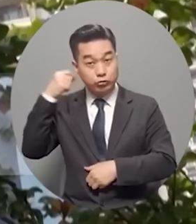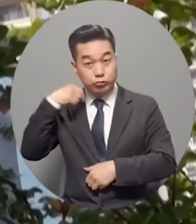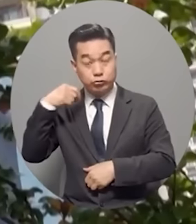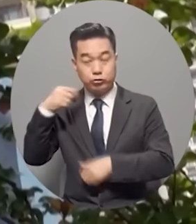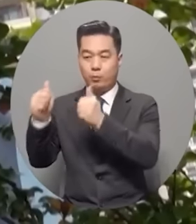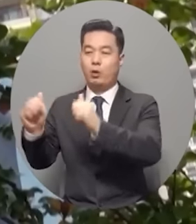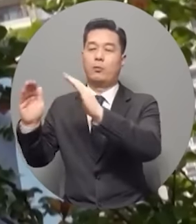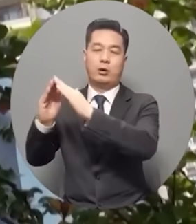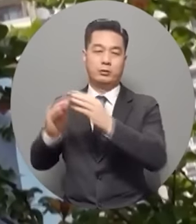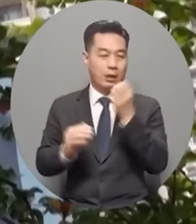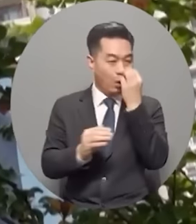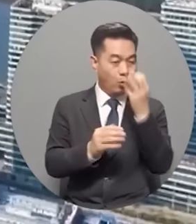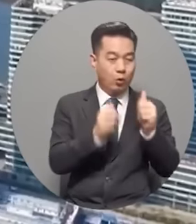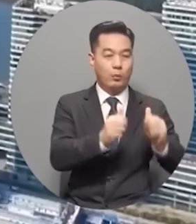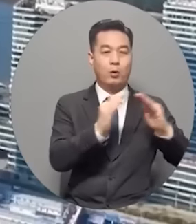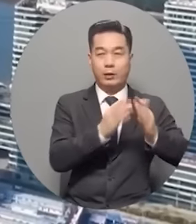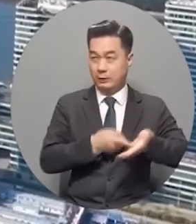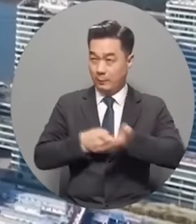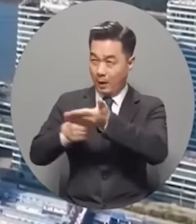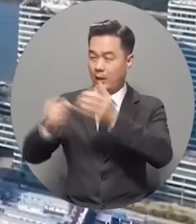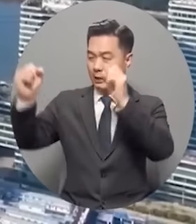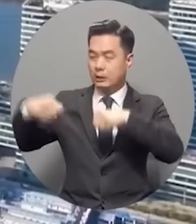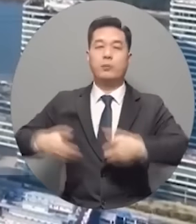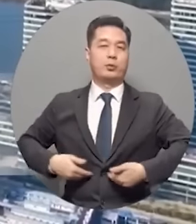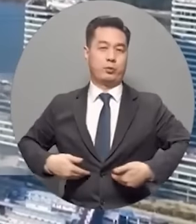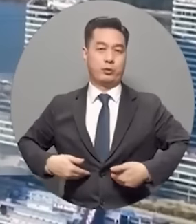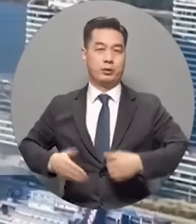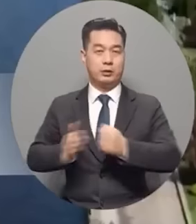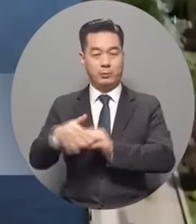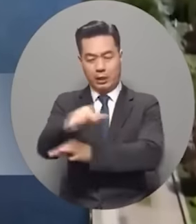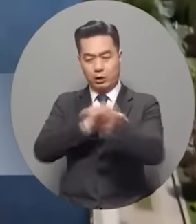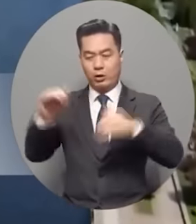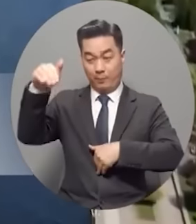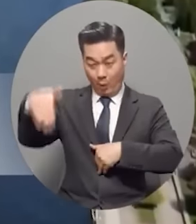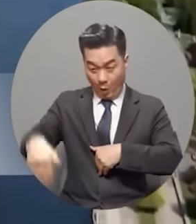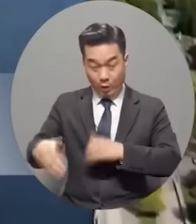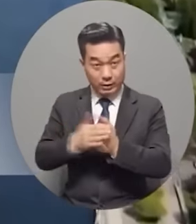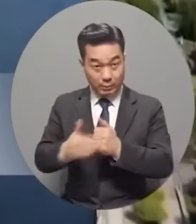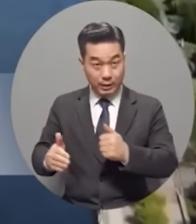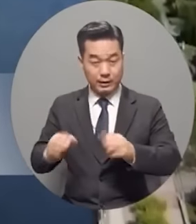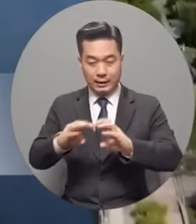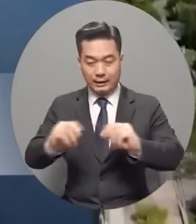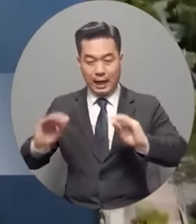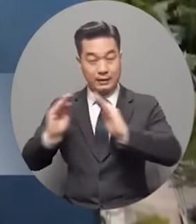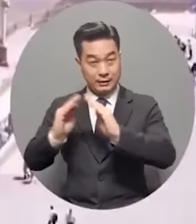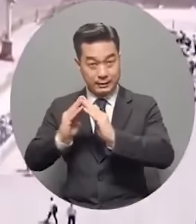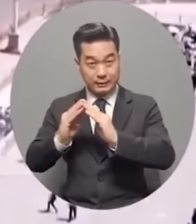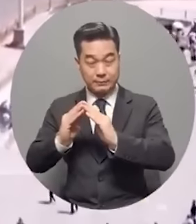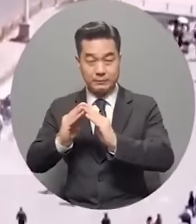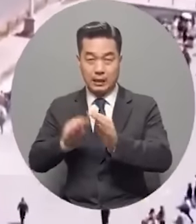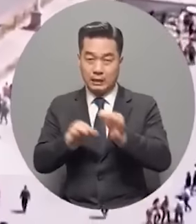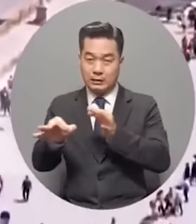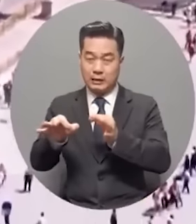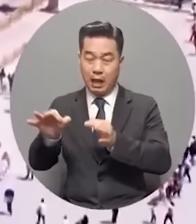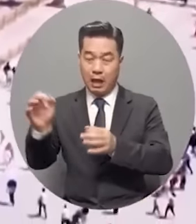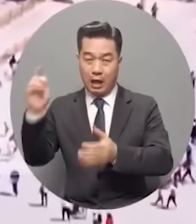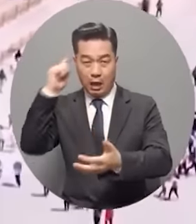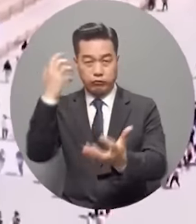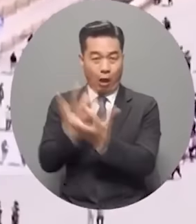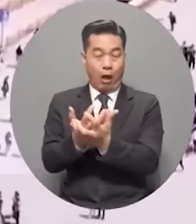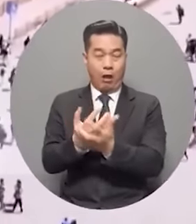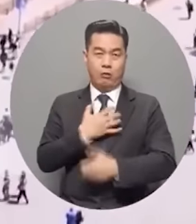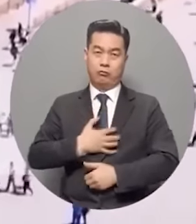발생하기 때문입니다 가뜩이나 경기가 좋지 않은 상황에서 부동산시장에 큰 악제가 될 수밖에 없는 홍다